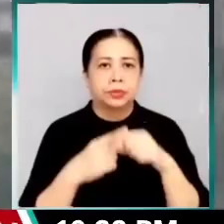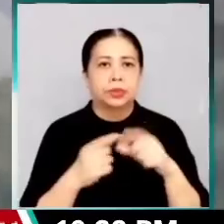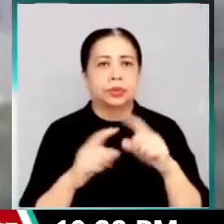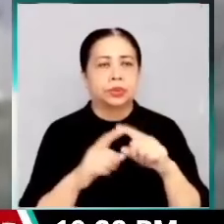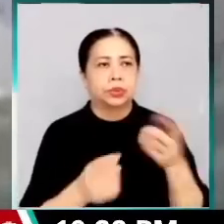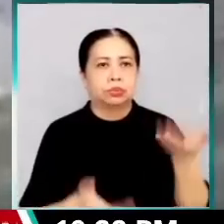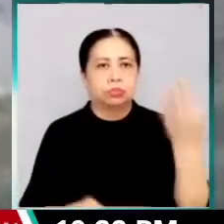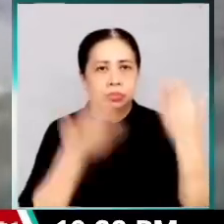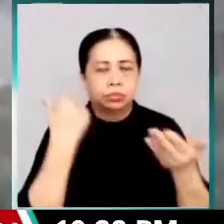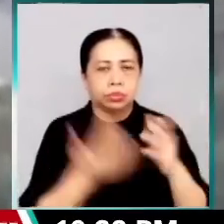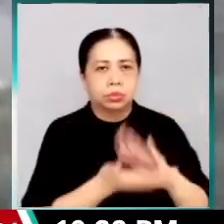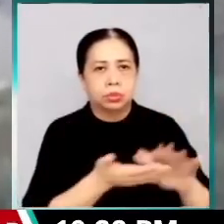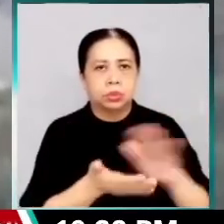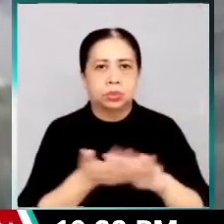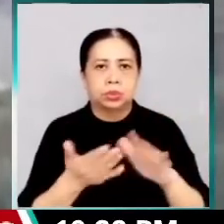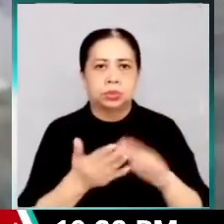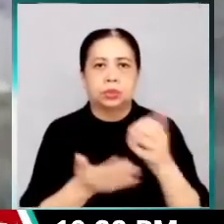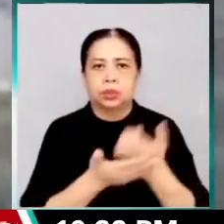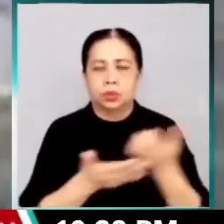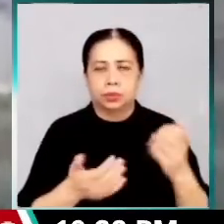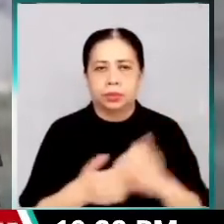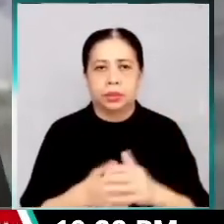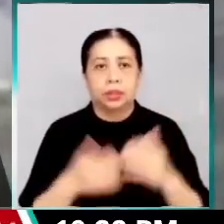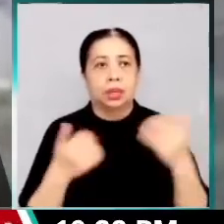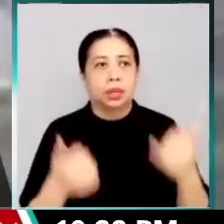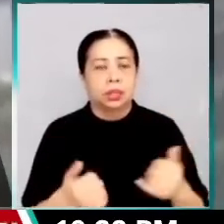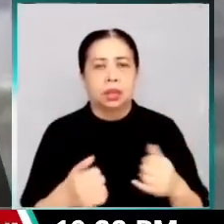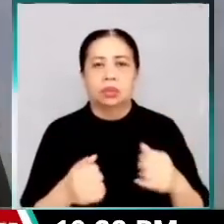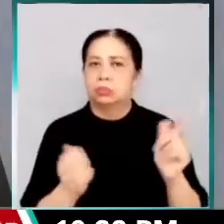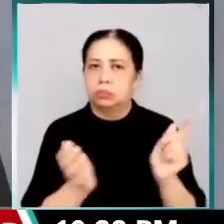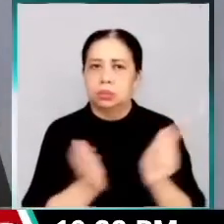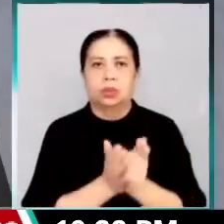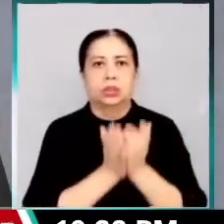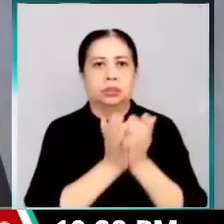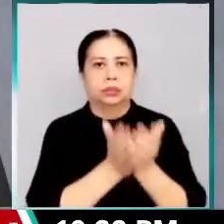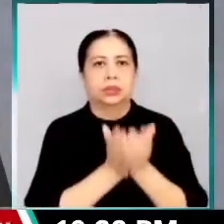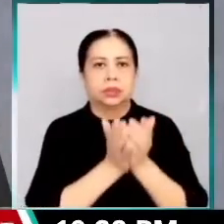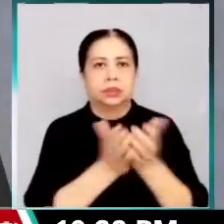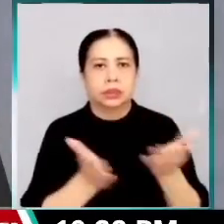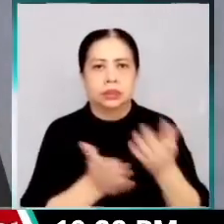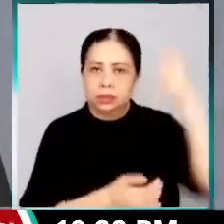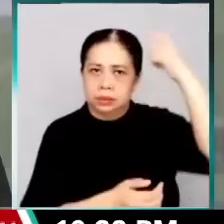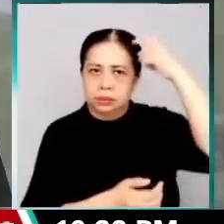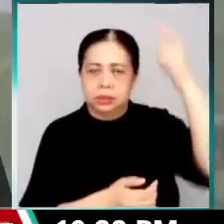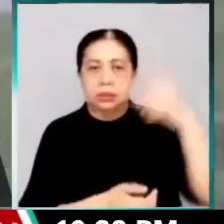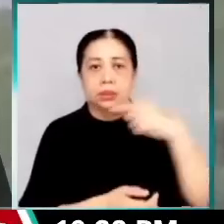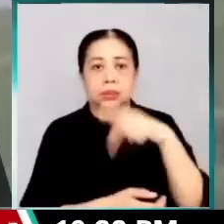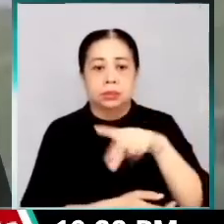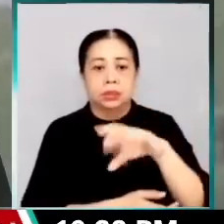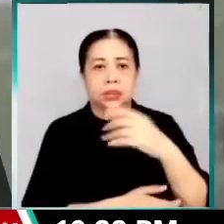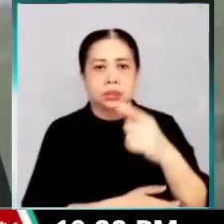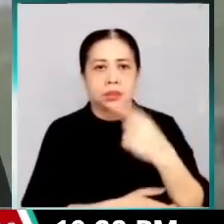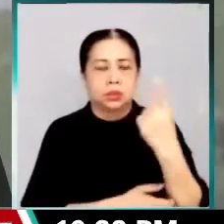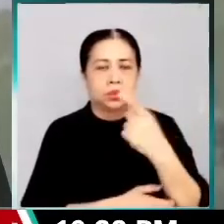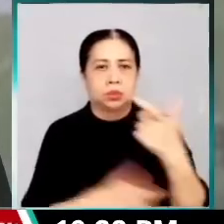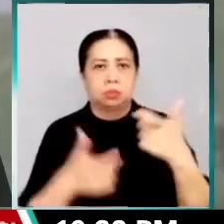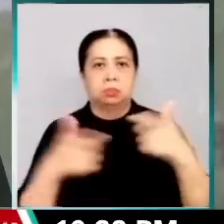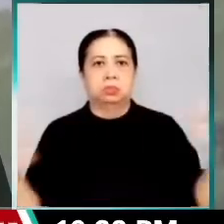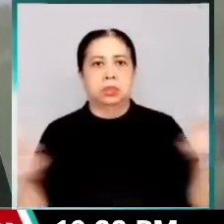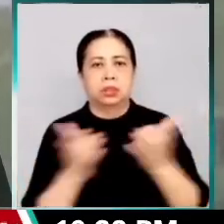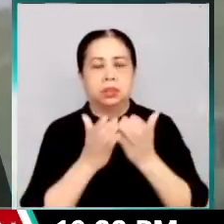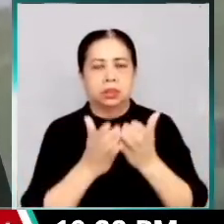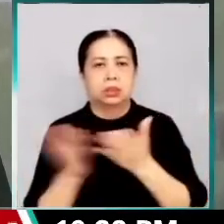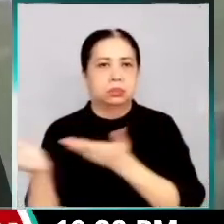kailangan. Sa ngayon, ipinatutupad na ang no-sailing policy sa Batanes. Ayon sa Philippine Coast Guard, tayong mga sasakyang pandagat na maghahatid ng food packs